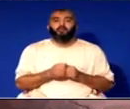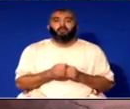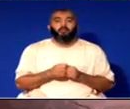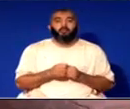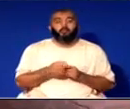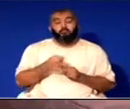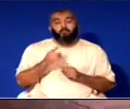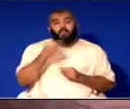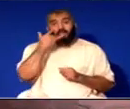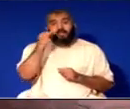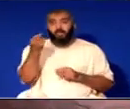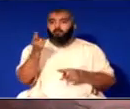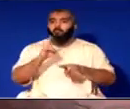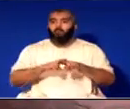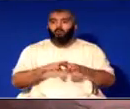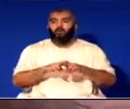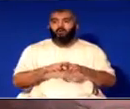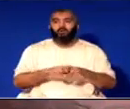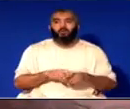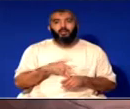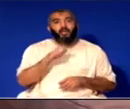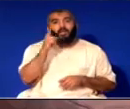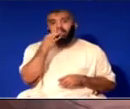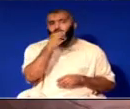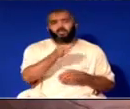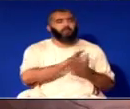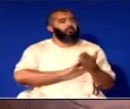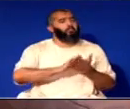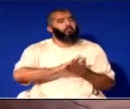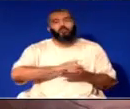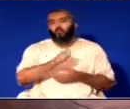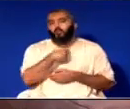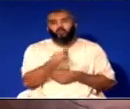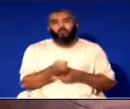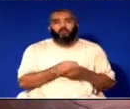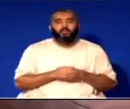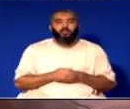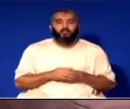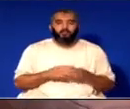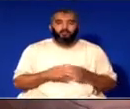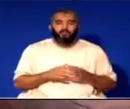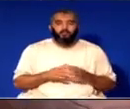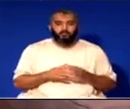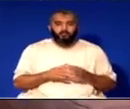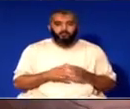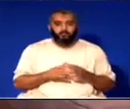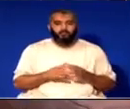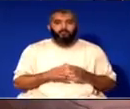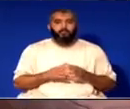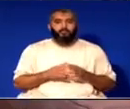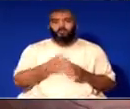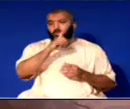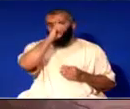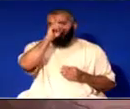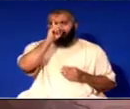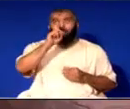لها دراهمها وماتت وهي قالت لك سمح بيناتنا، خلاص ما بقاش هذا الدرام الان، راه يسمح بيناتكم، وربي ان شاء الله